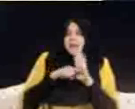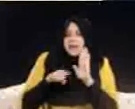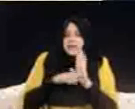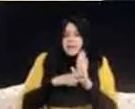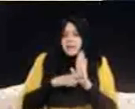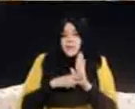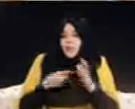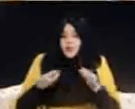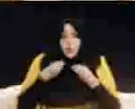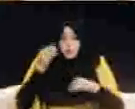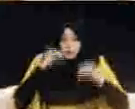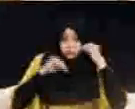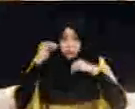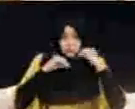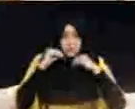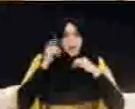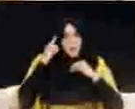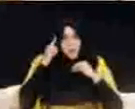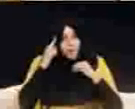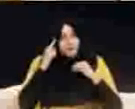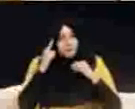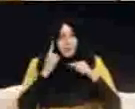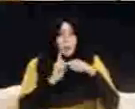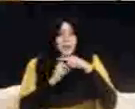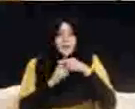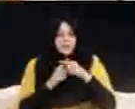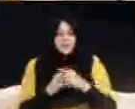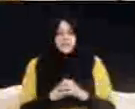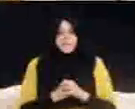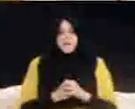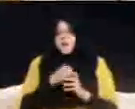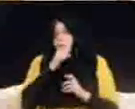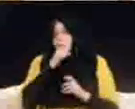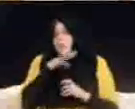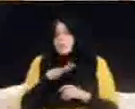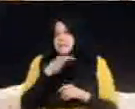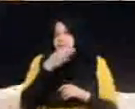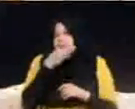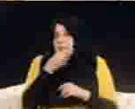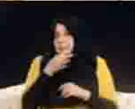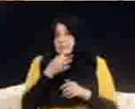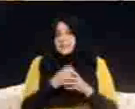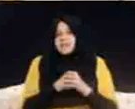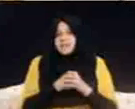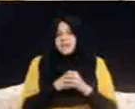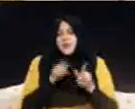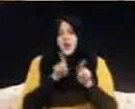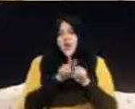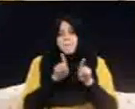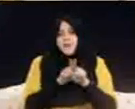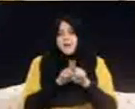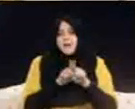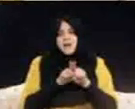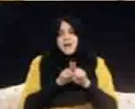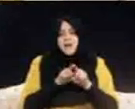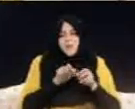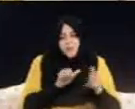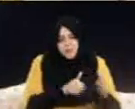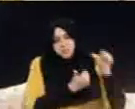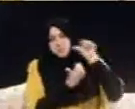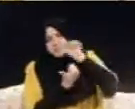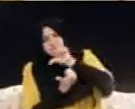وتنميتها بالفضائل. فقد كان النبي عليه الصلاة والسلام يفرغ الصحابة ويملؤهم، يرشدهم